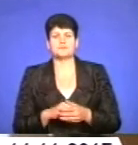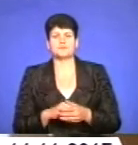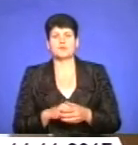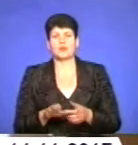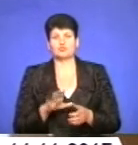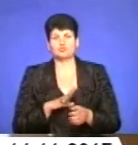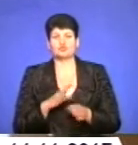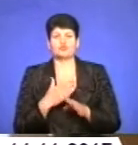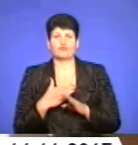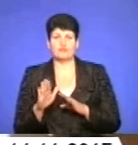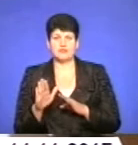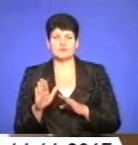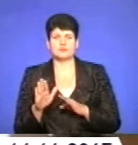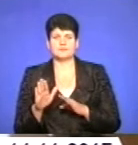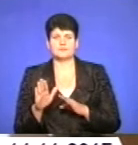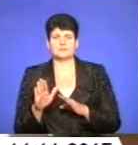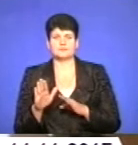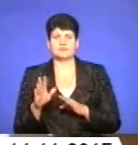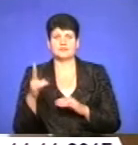Було виділено все-таки